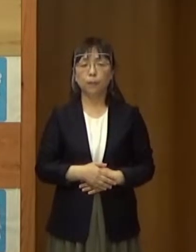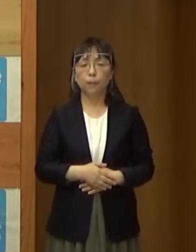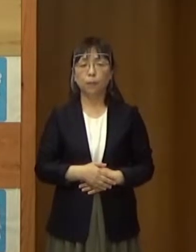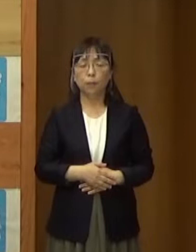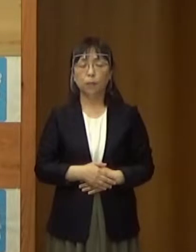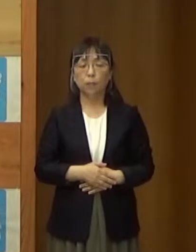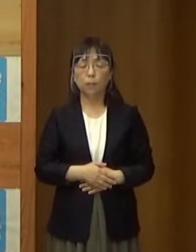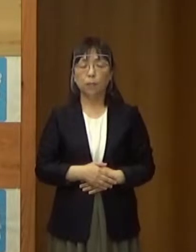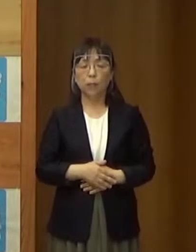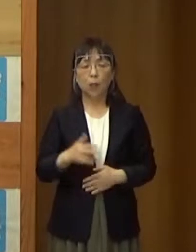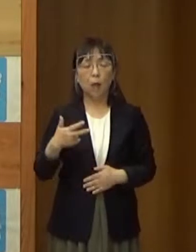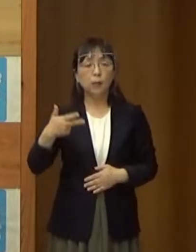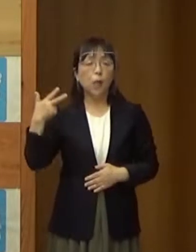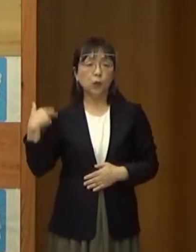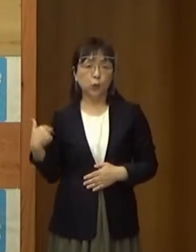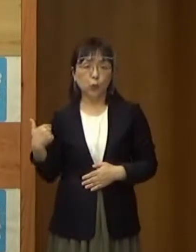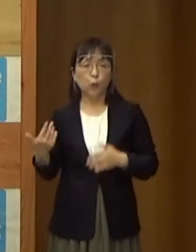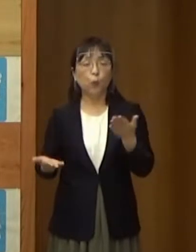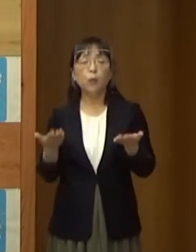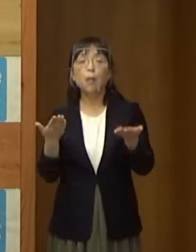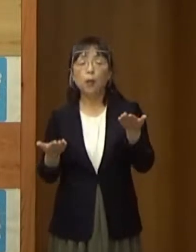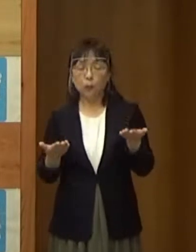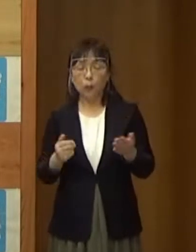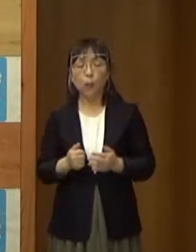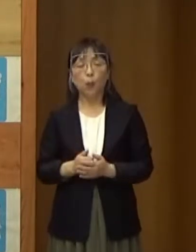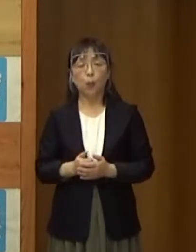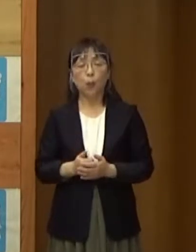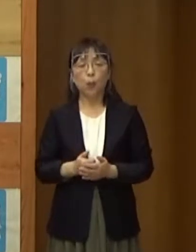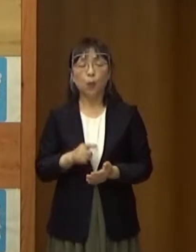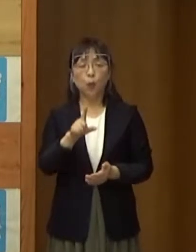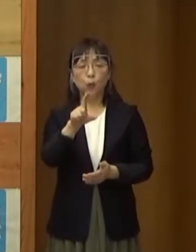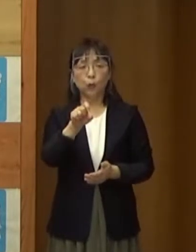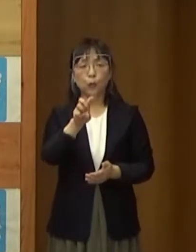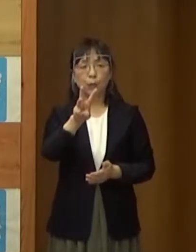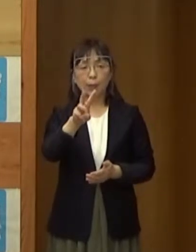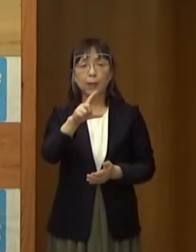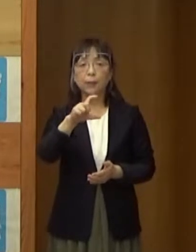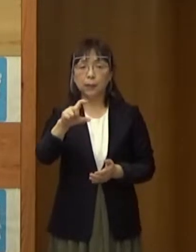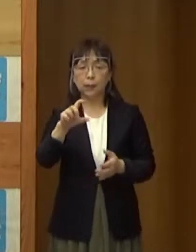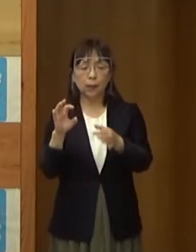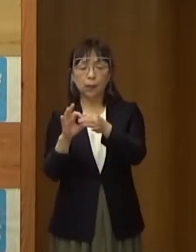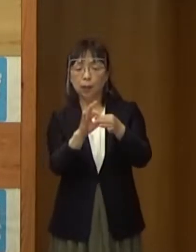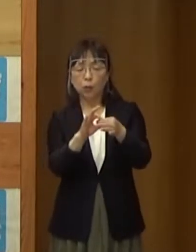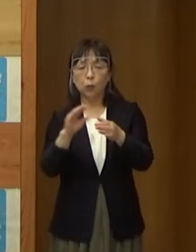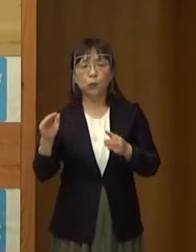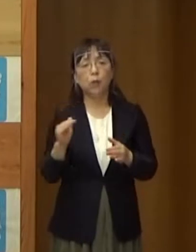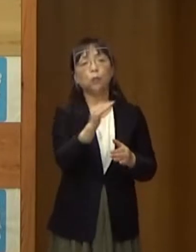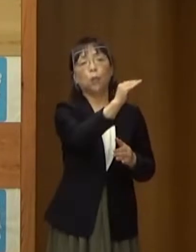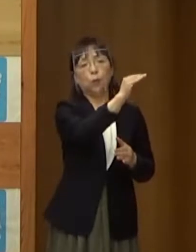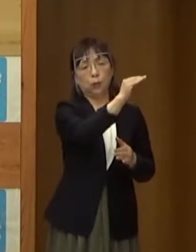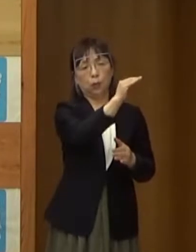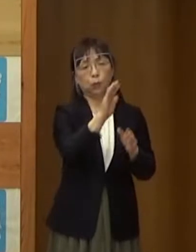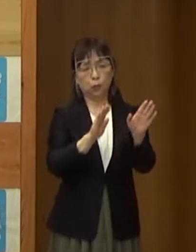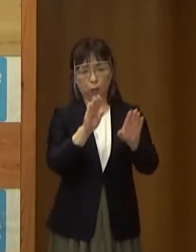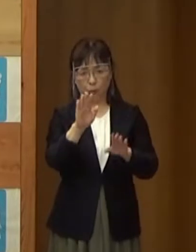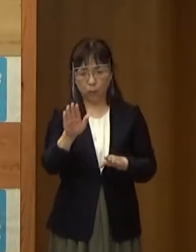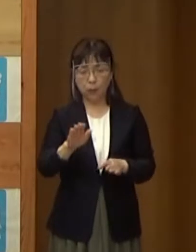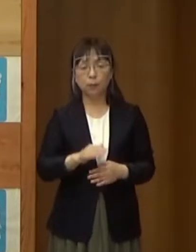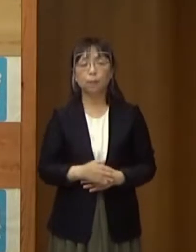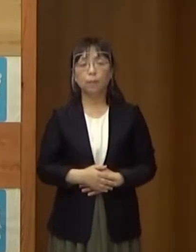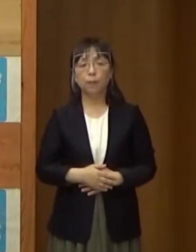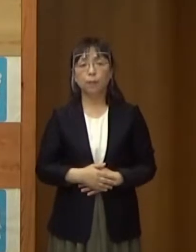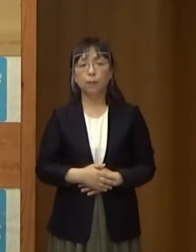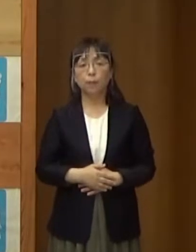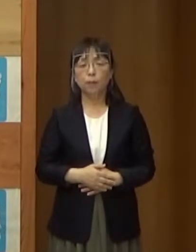また前週比で比較しますと13日間連続で増加をするという状況になっています